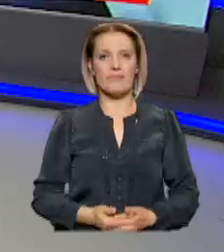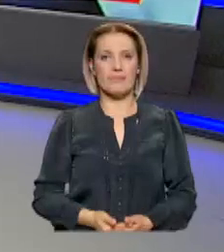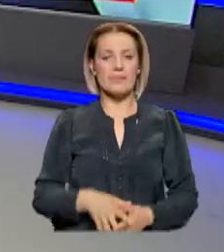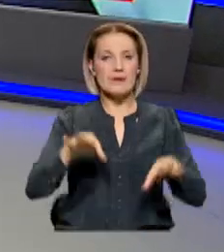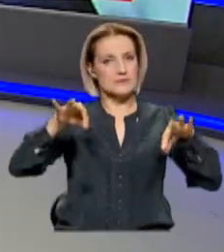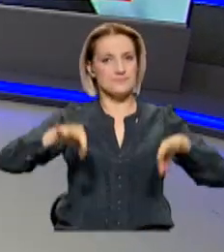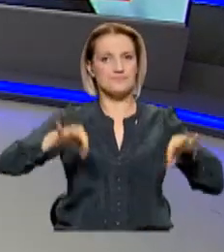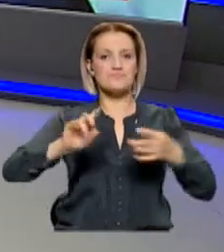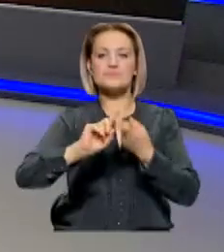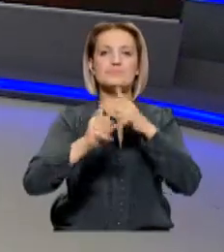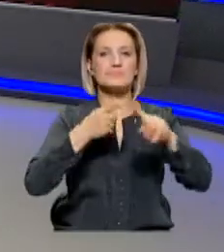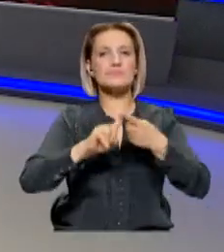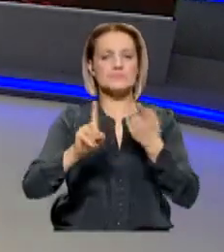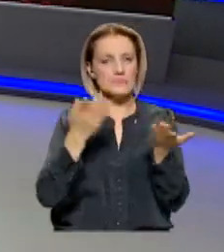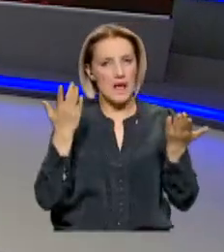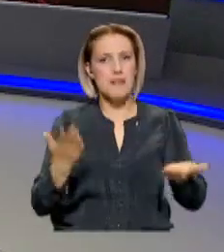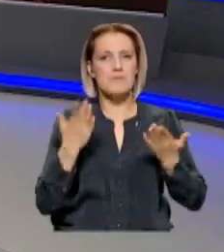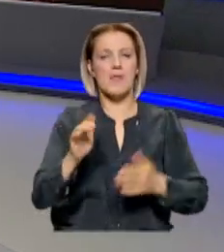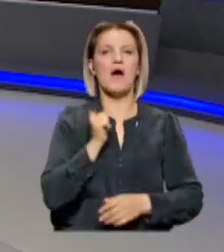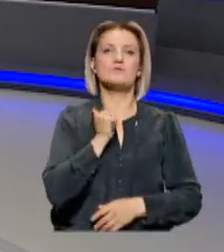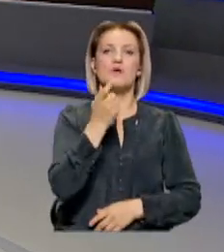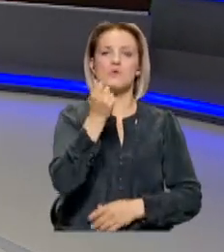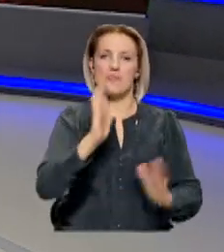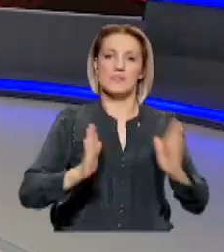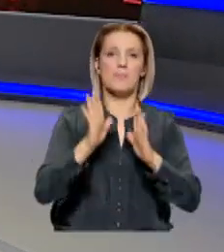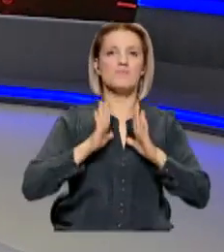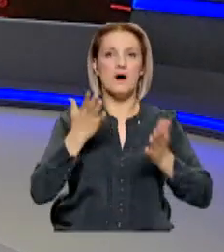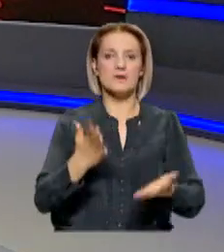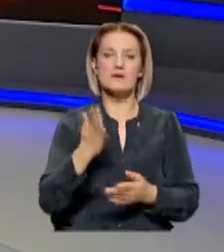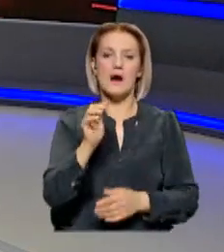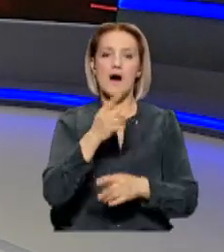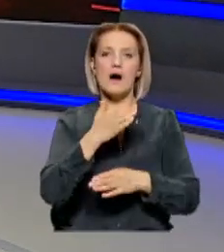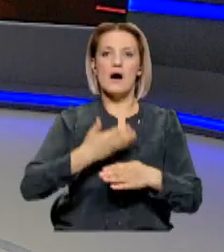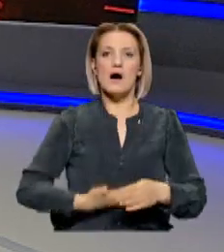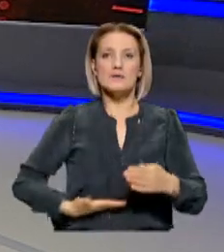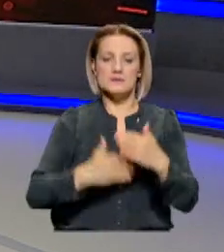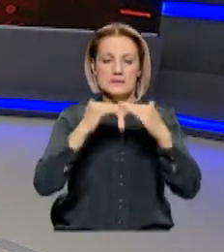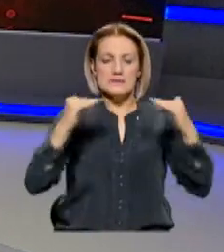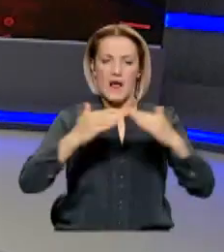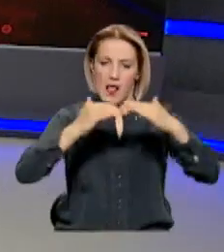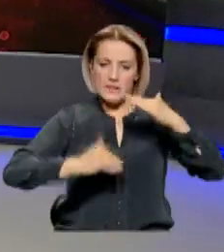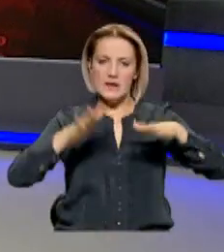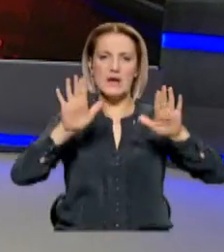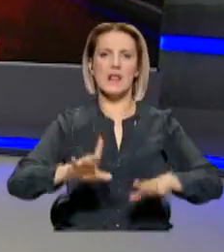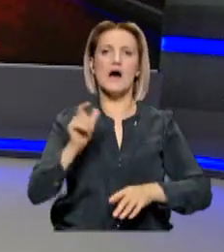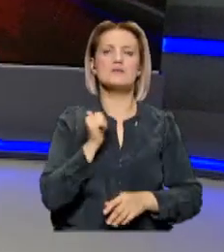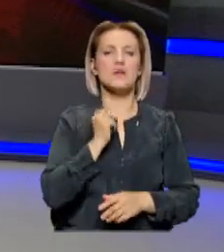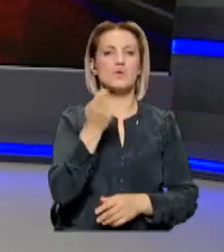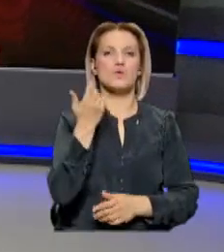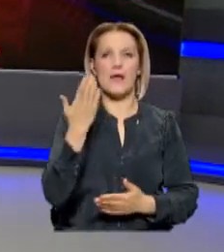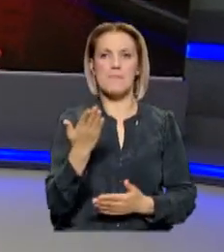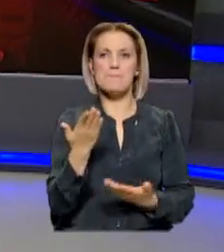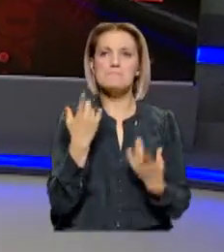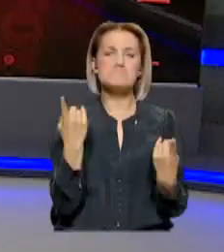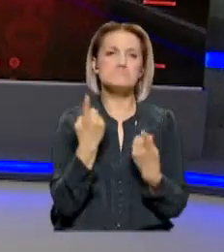Şimdi siyasetinde Elbette asgari ücrete tepkisi vardı açlık sınırının altında kalan bir askeri ücret